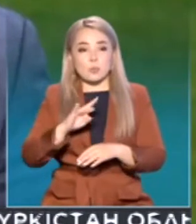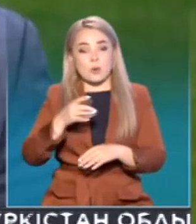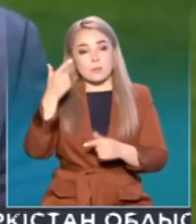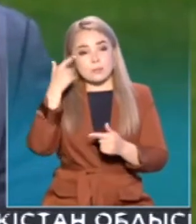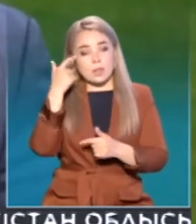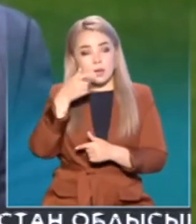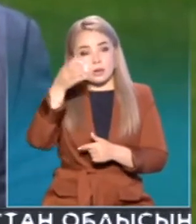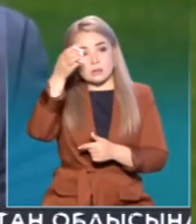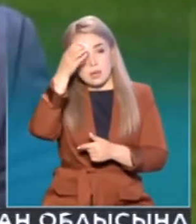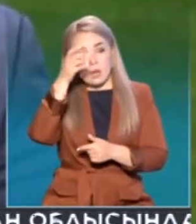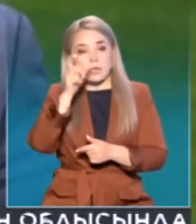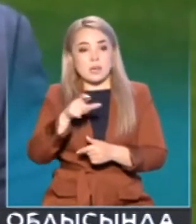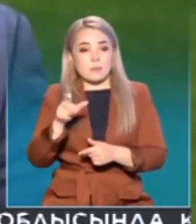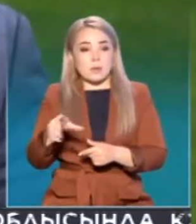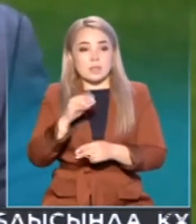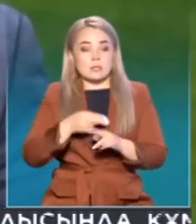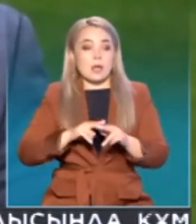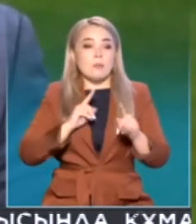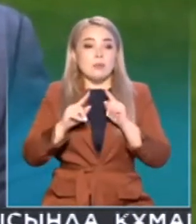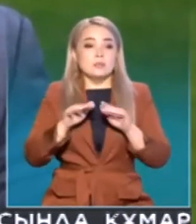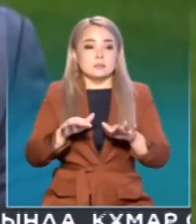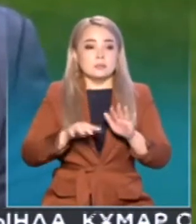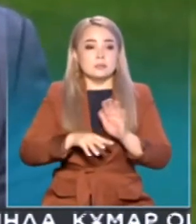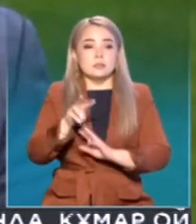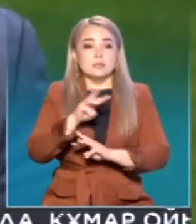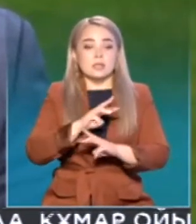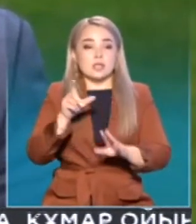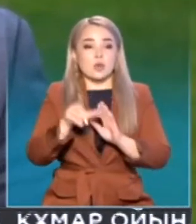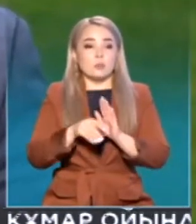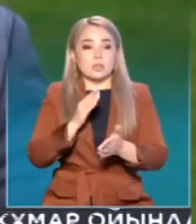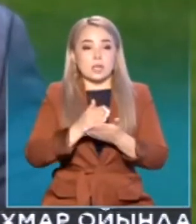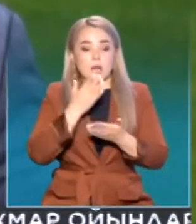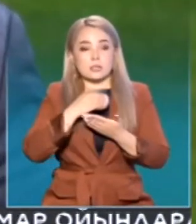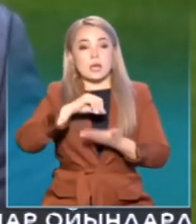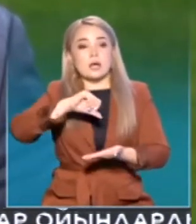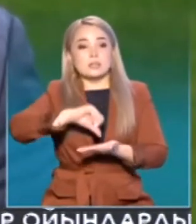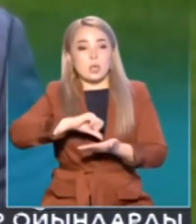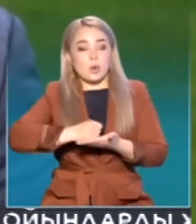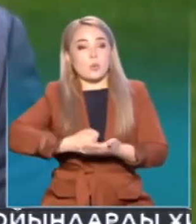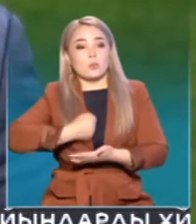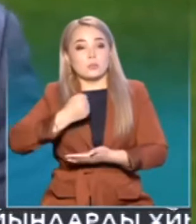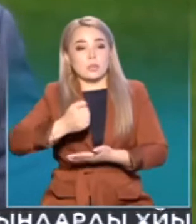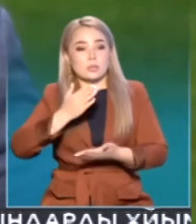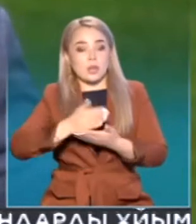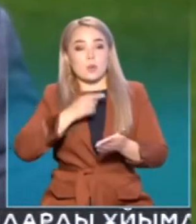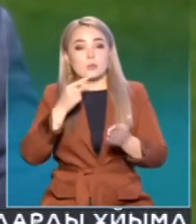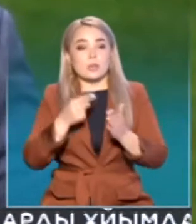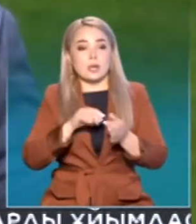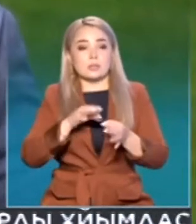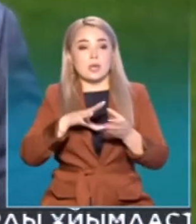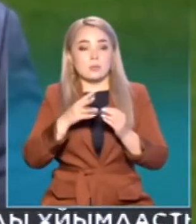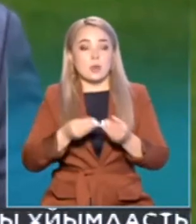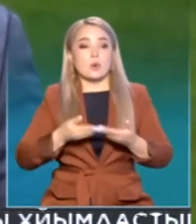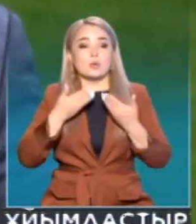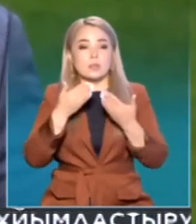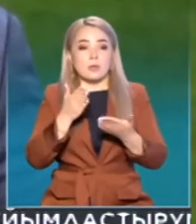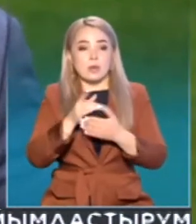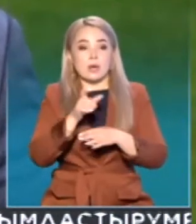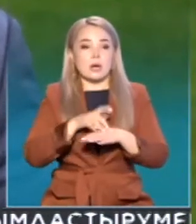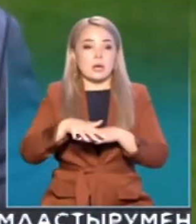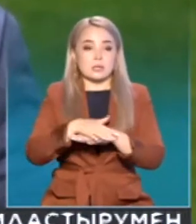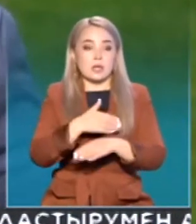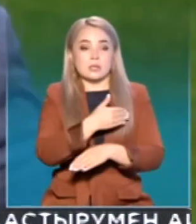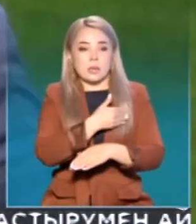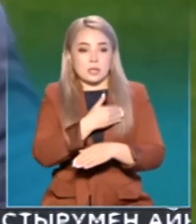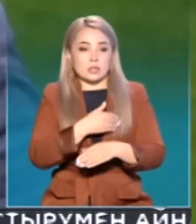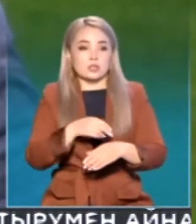білікті азаматы парламент не болмаса сенат депутаттығына өз үміткерлігін болып, өзінің ойындағы көкейкесті мәселелерін қойып, халықтың игілігі